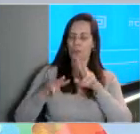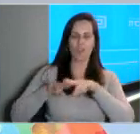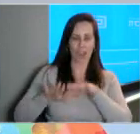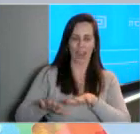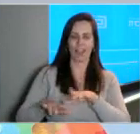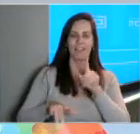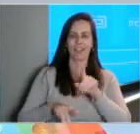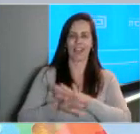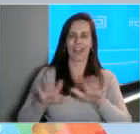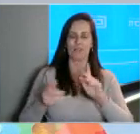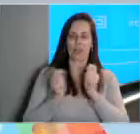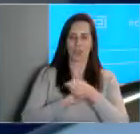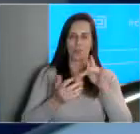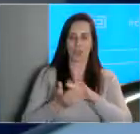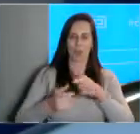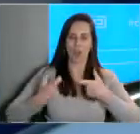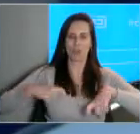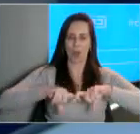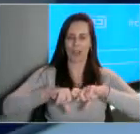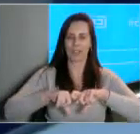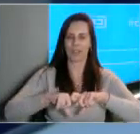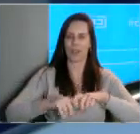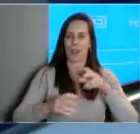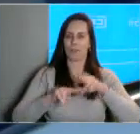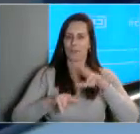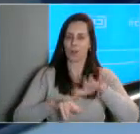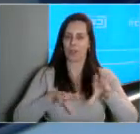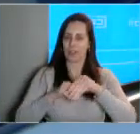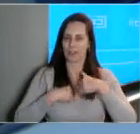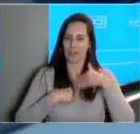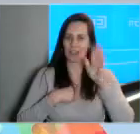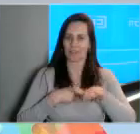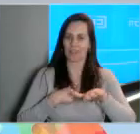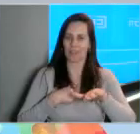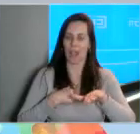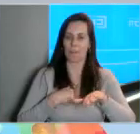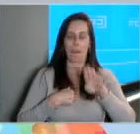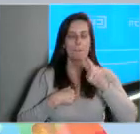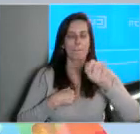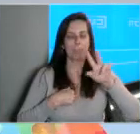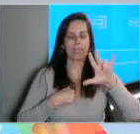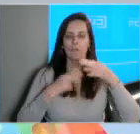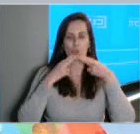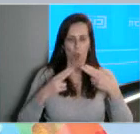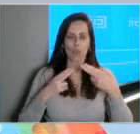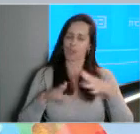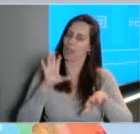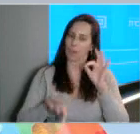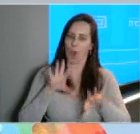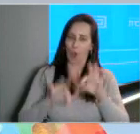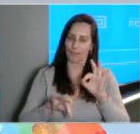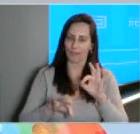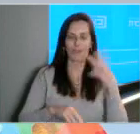מקום, אלא רק משנה את מיקומו בשולחן. בהמשך הוא יהיה איתנו, וגם בנצי רובין, עם תוצאות האמת של מערכת